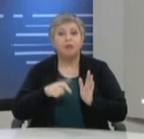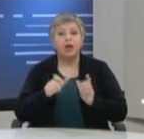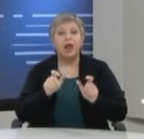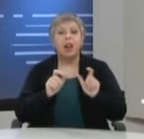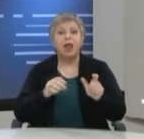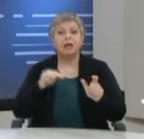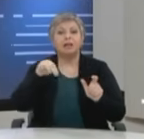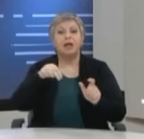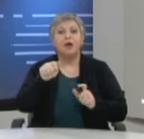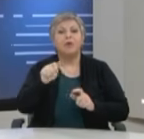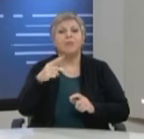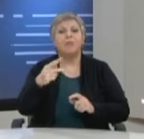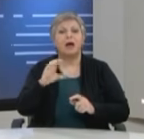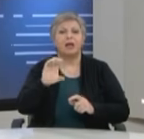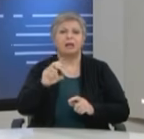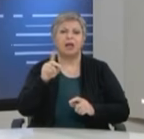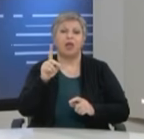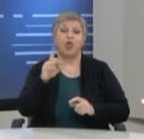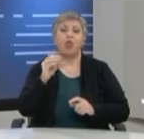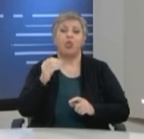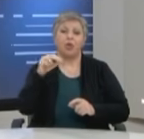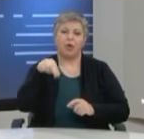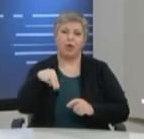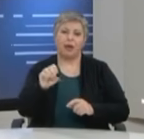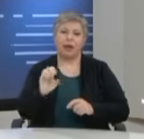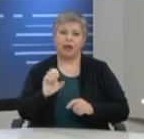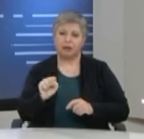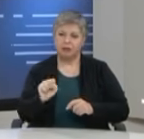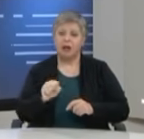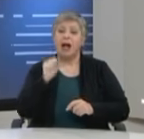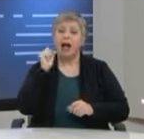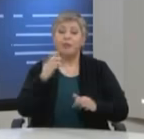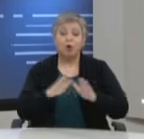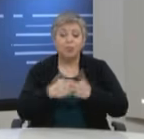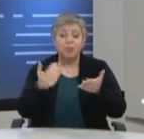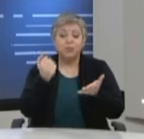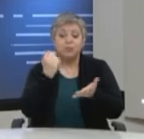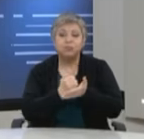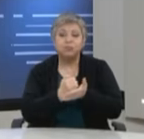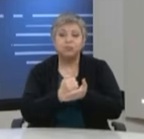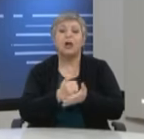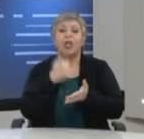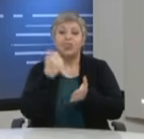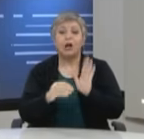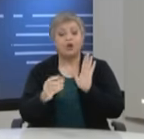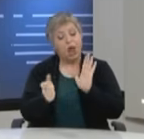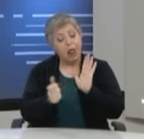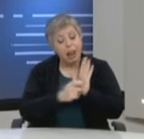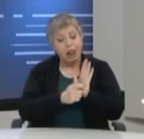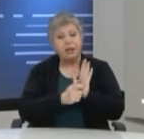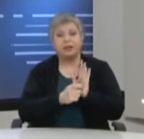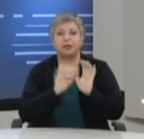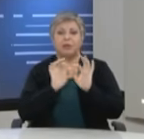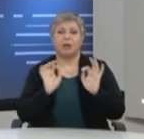θα αναγράφονται στα διαβατήριά τους. Είναι μάλιστα αστείο να κομπάζει η κυβέρνηση Τσίπρα για